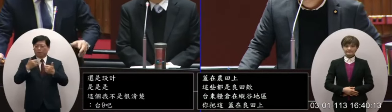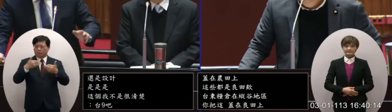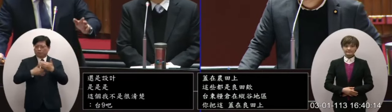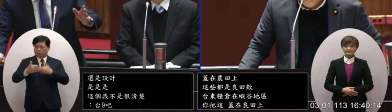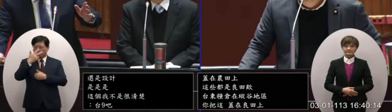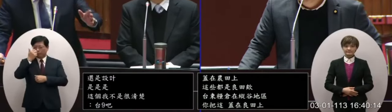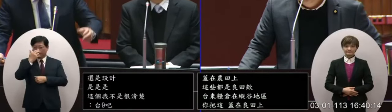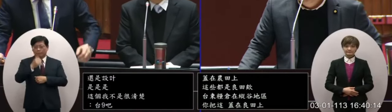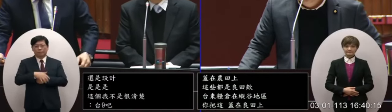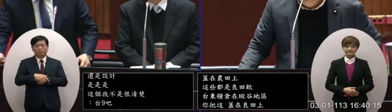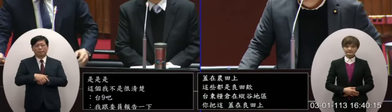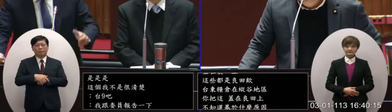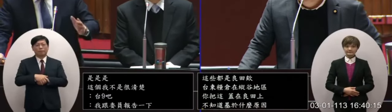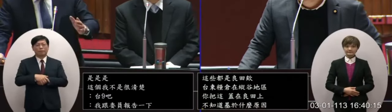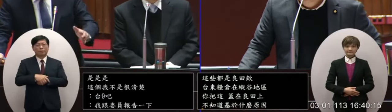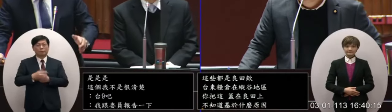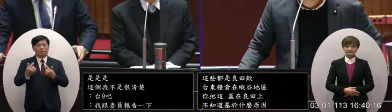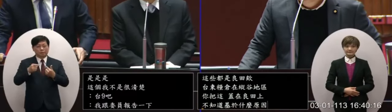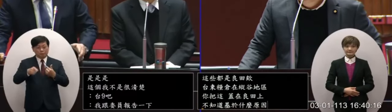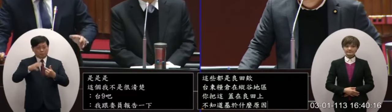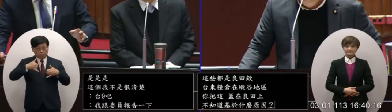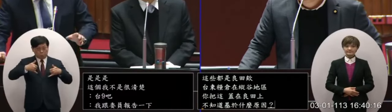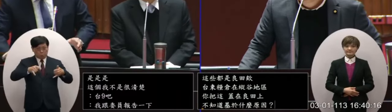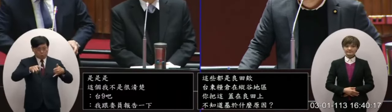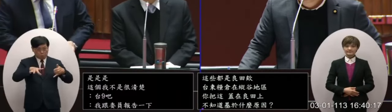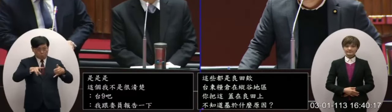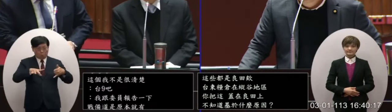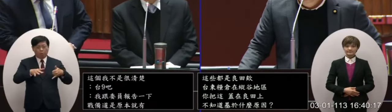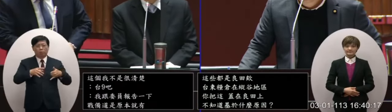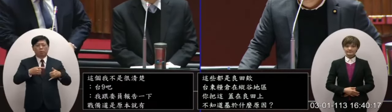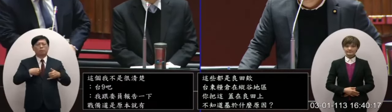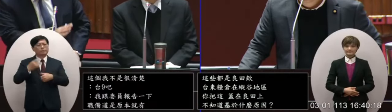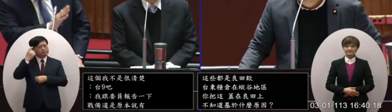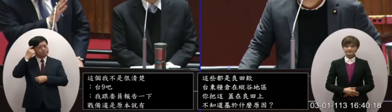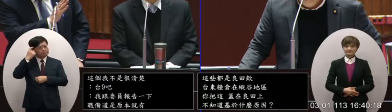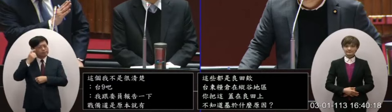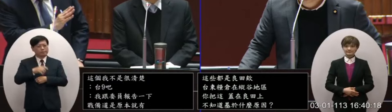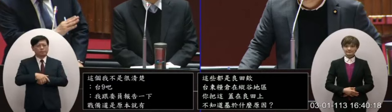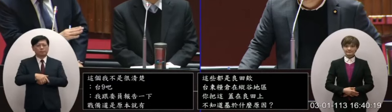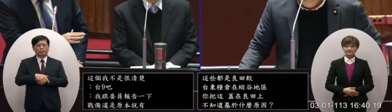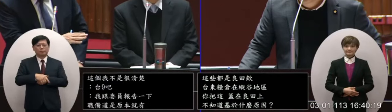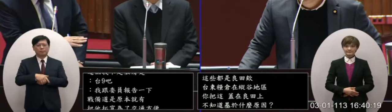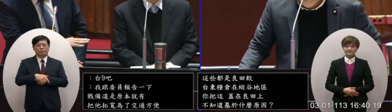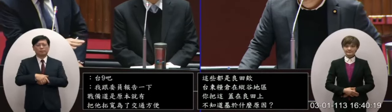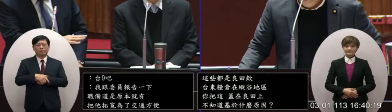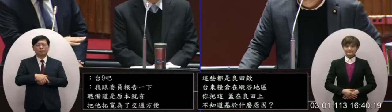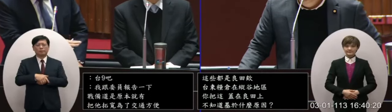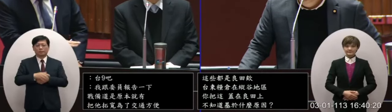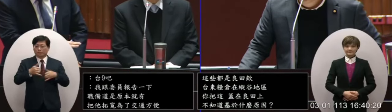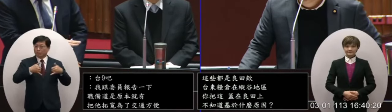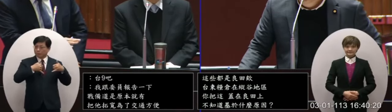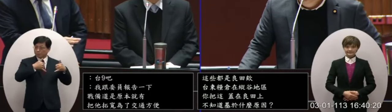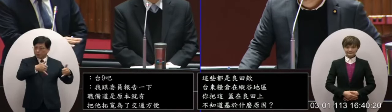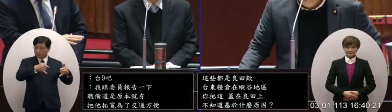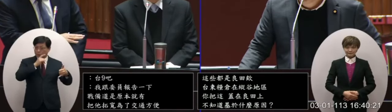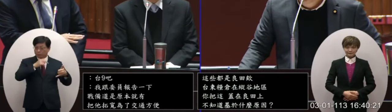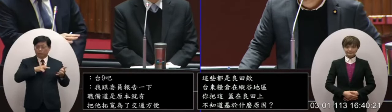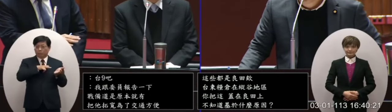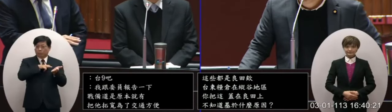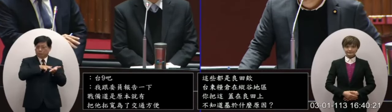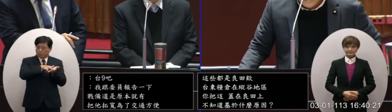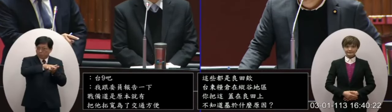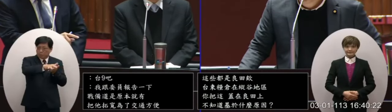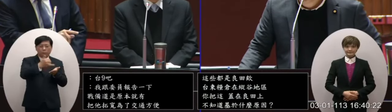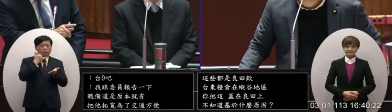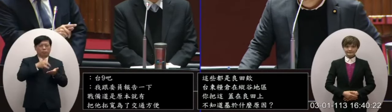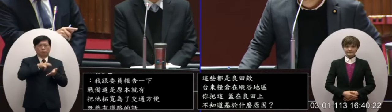便。那既然有这战备道，既然有道路的话，那我们也想到讲说，这个道路的机场啊，可以